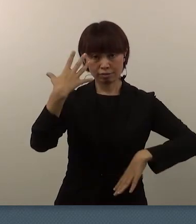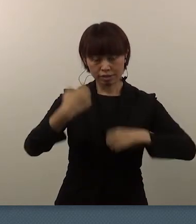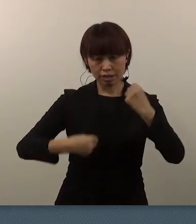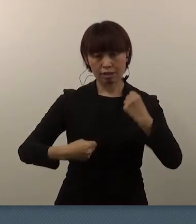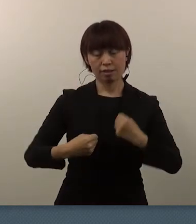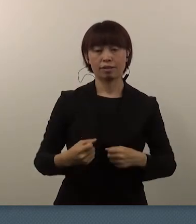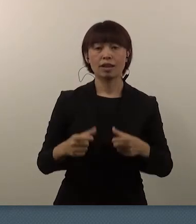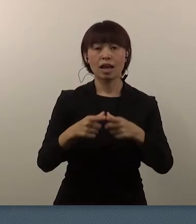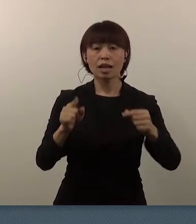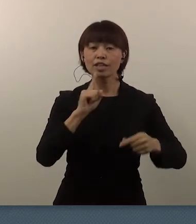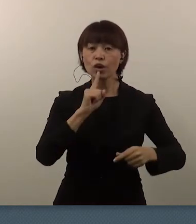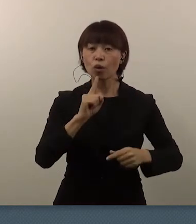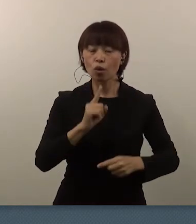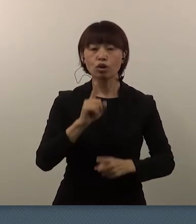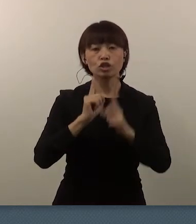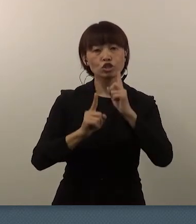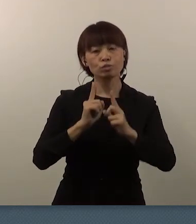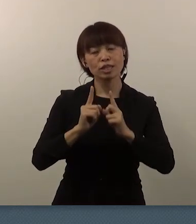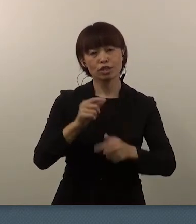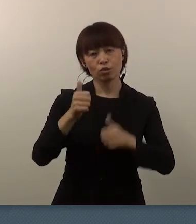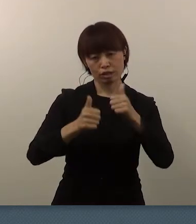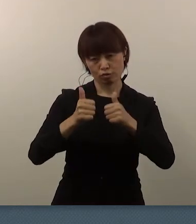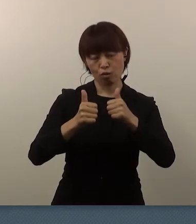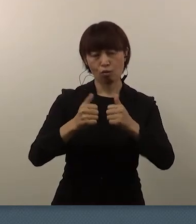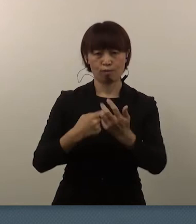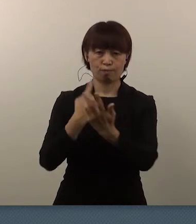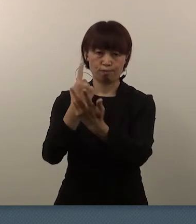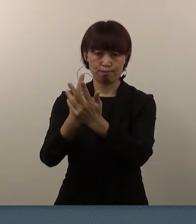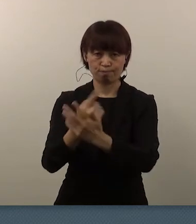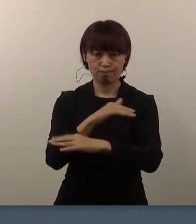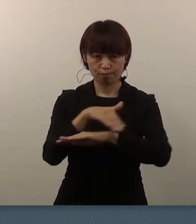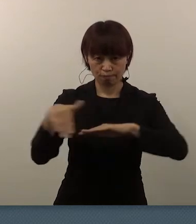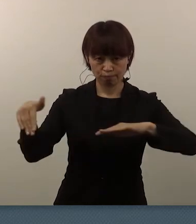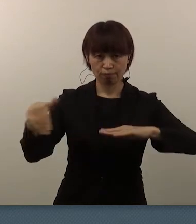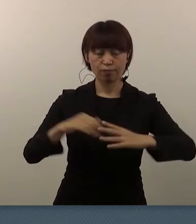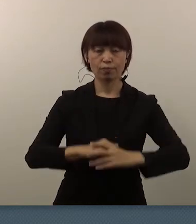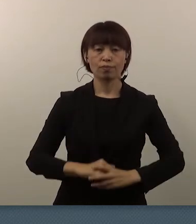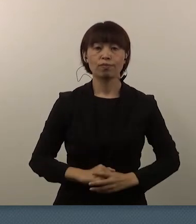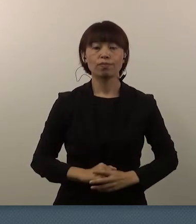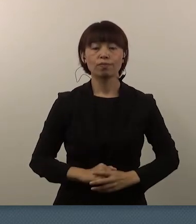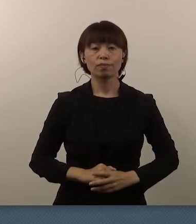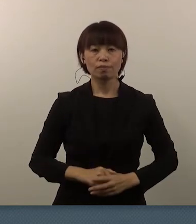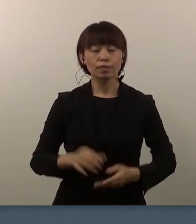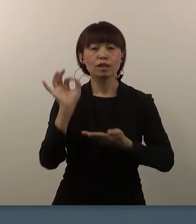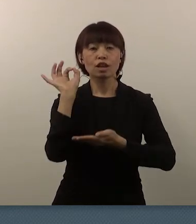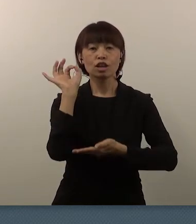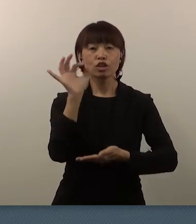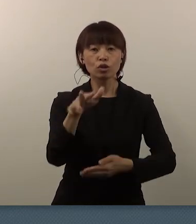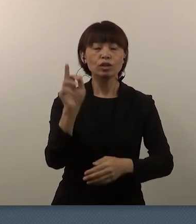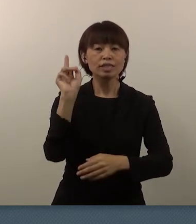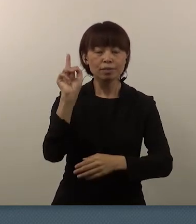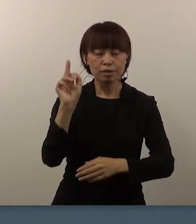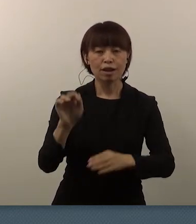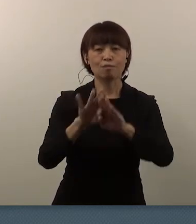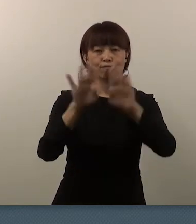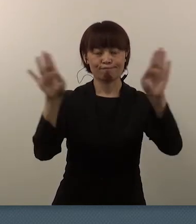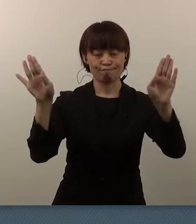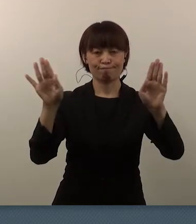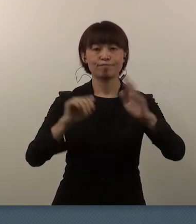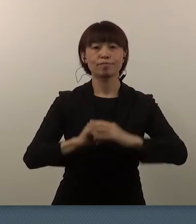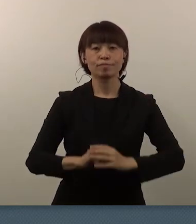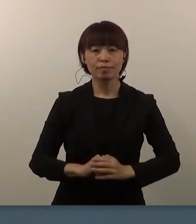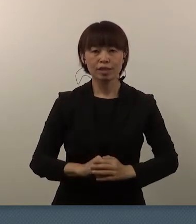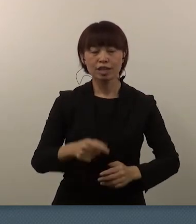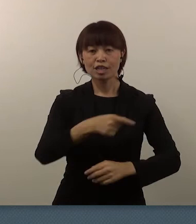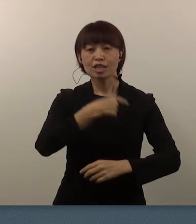語スピーチコンテストにも出席する予定です。また投資セミナーも開催し、中国企業が本県